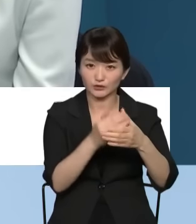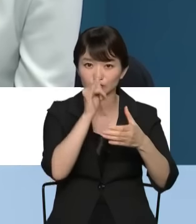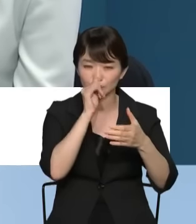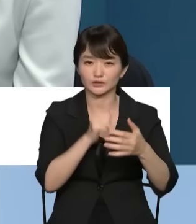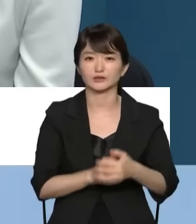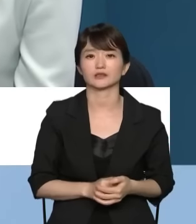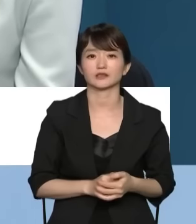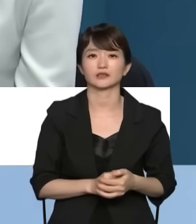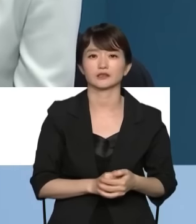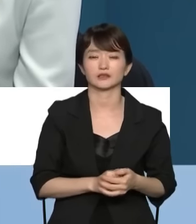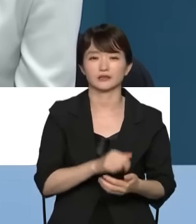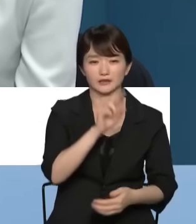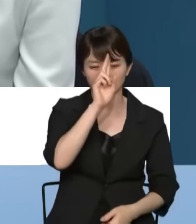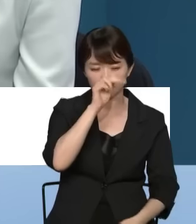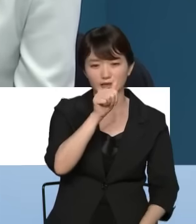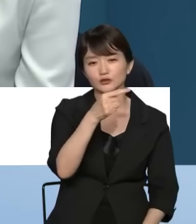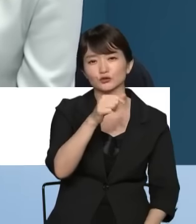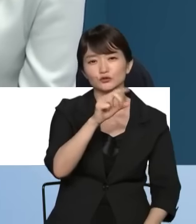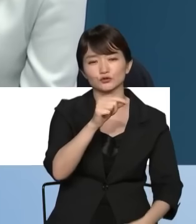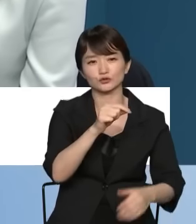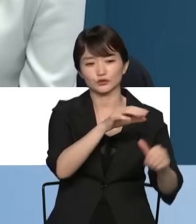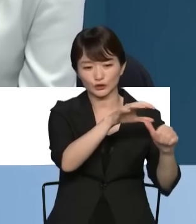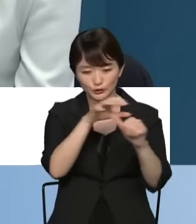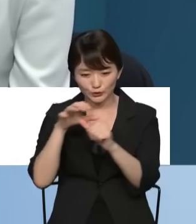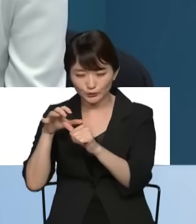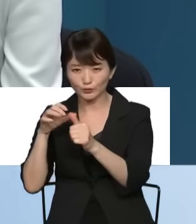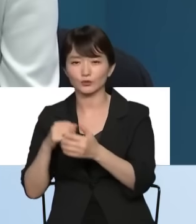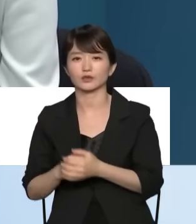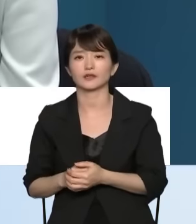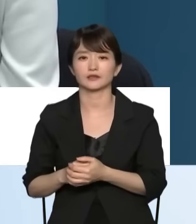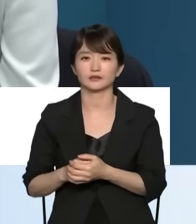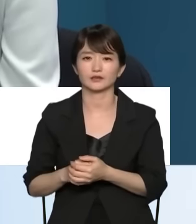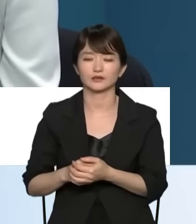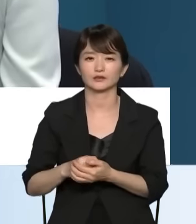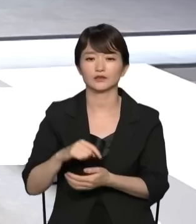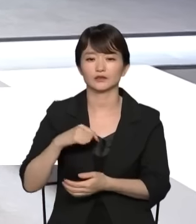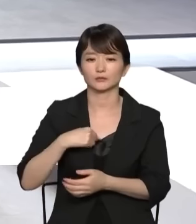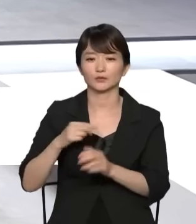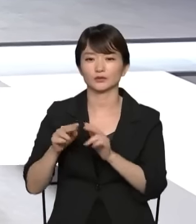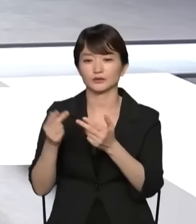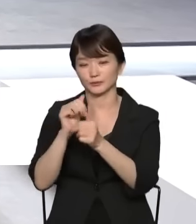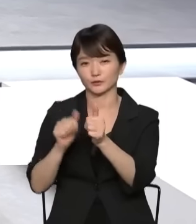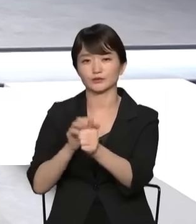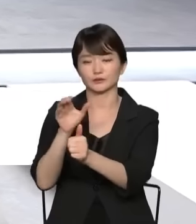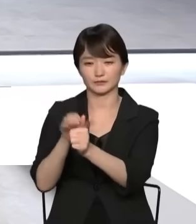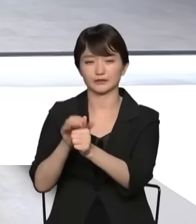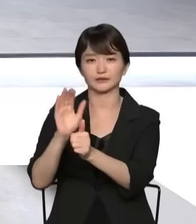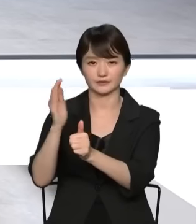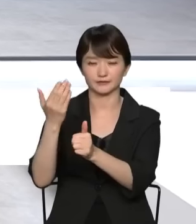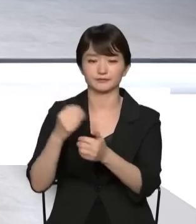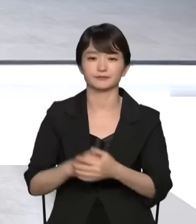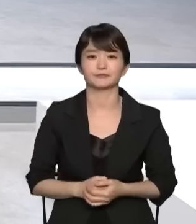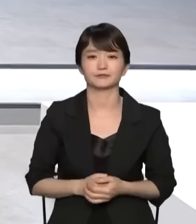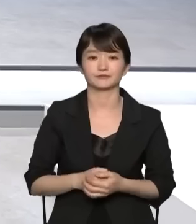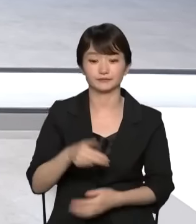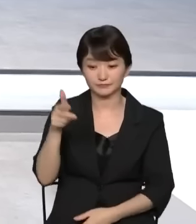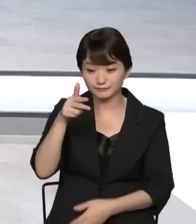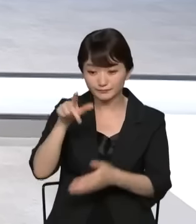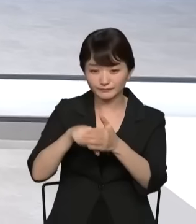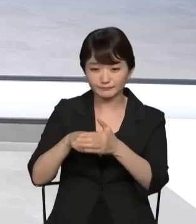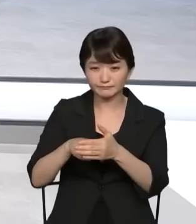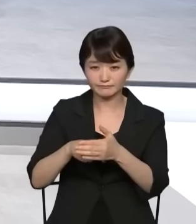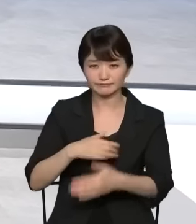박티주 네, 맞습니다. 군인을 이제 변호하는 정인우 변호사 역할을 하신 거잖아요. 네, 네. 실제로 촬영하실 때 감정이 이렇게